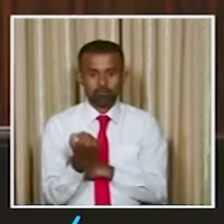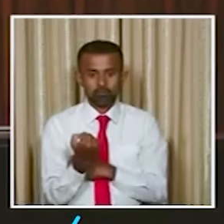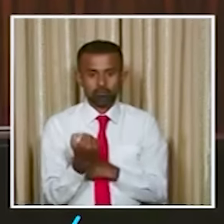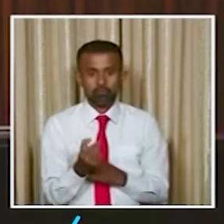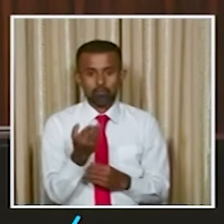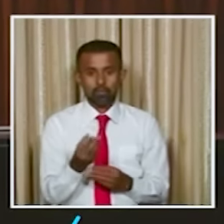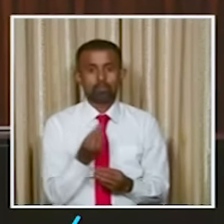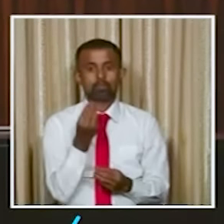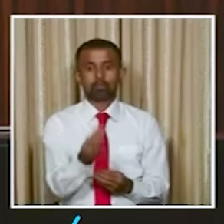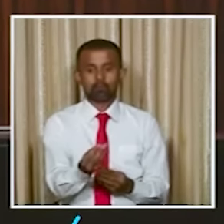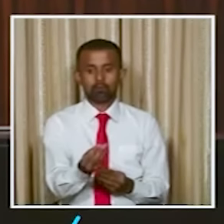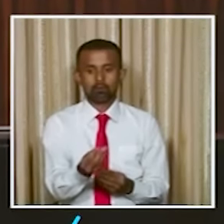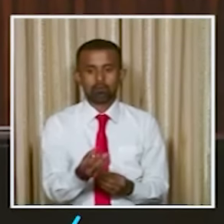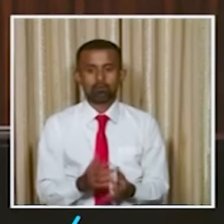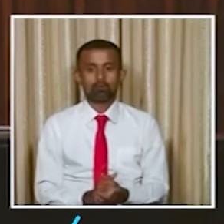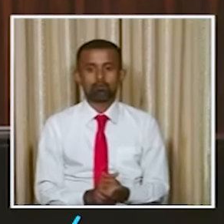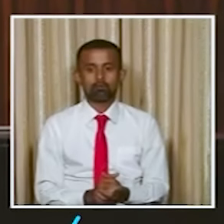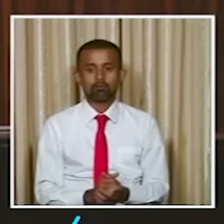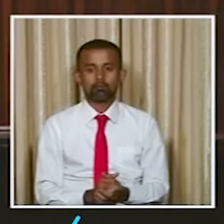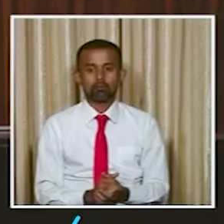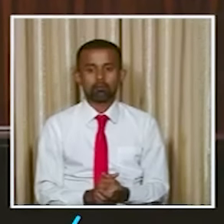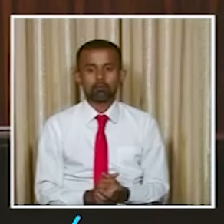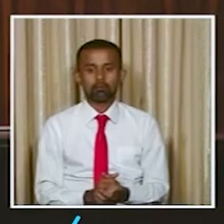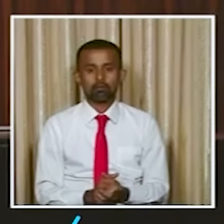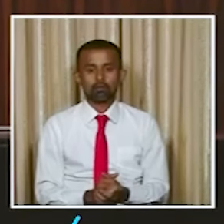අපි ලබා දෙනවා. ඔය එතකොට